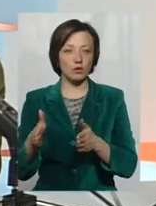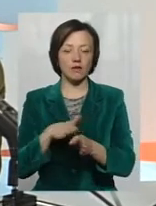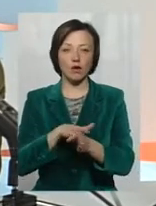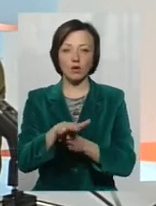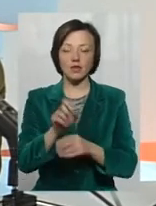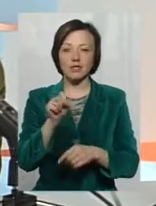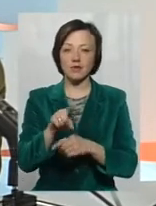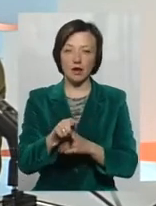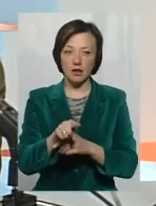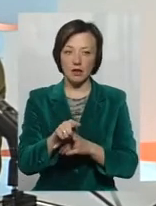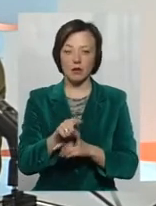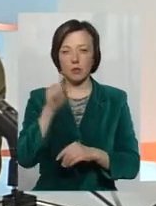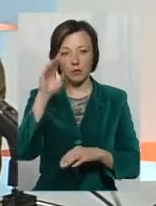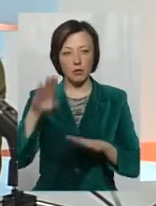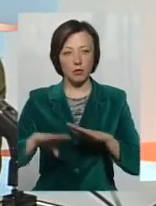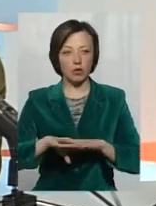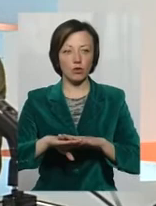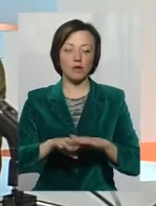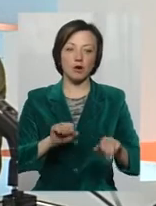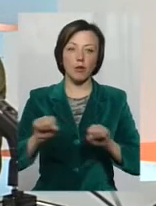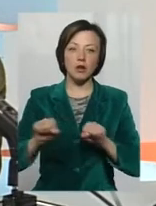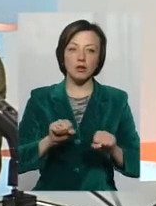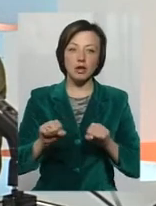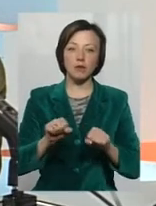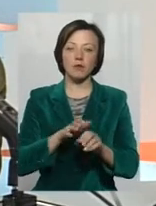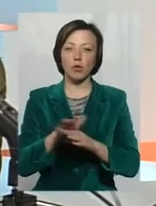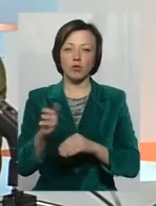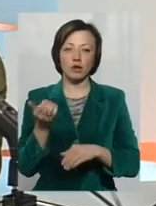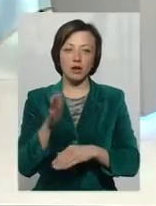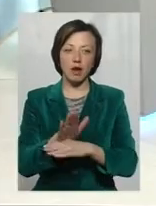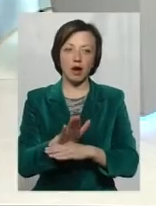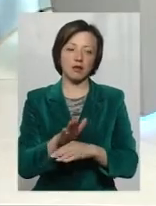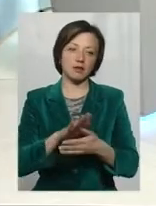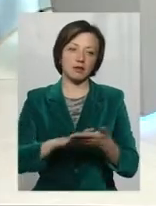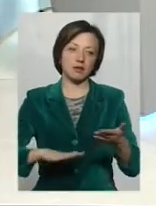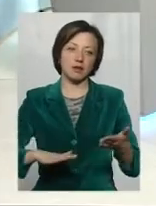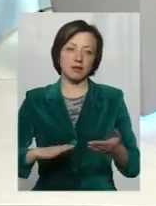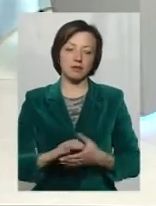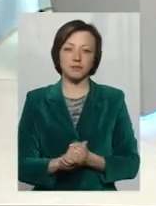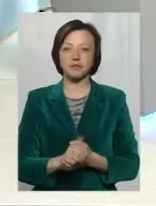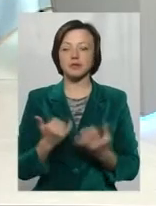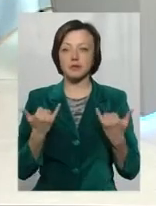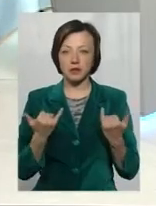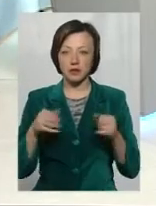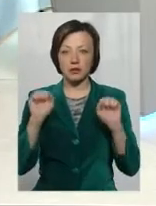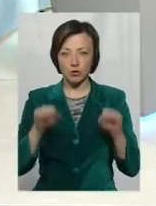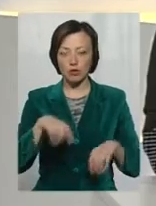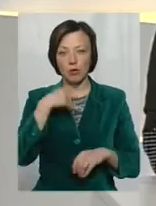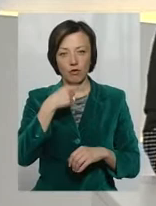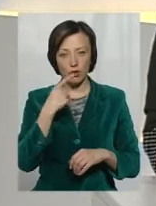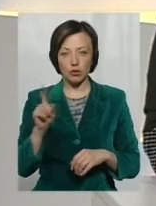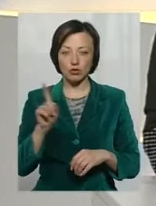виконувати завдання, підпорядковуватись командирам, виконувати накази і так далі. Тобто ми можемо, в принципі, зараз, пане Вікторе, говорити про те,